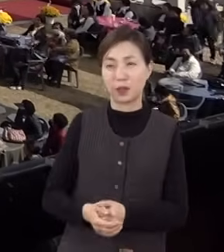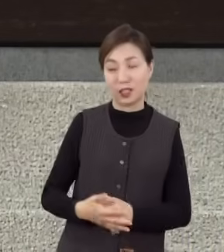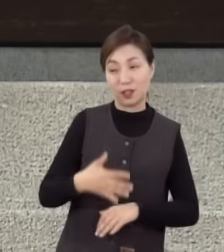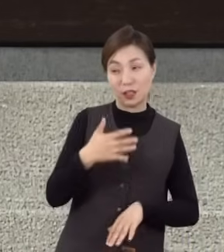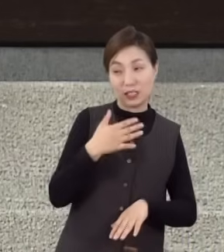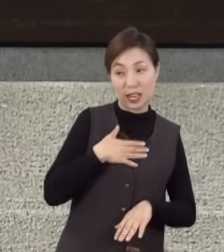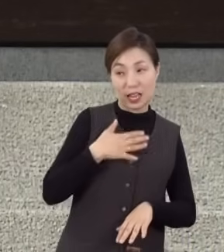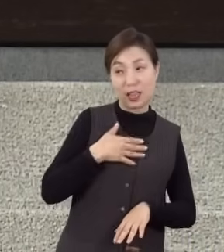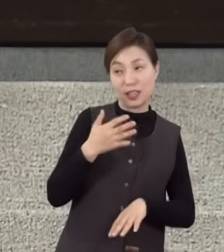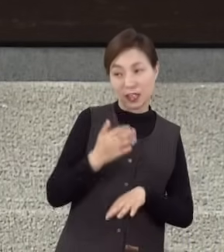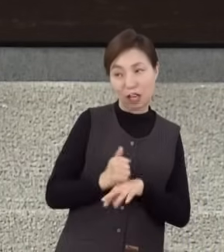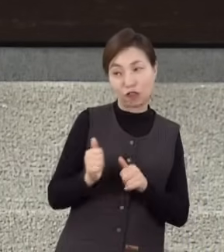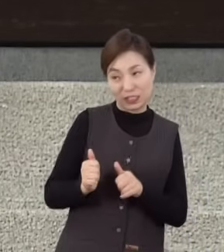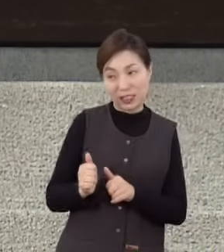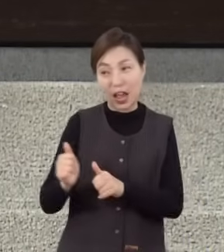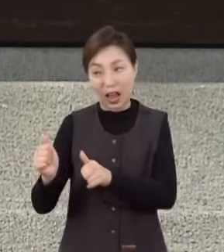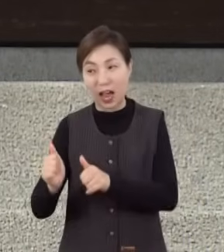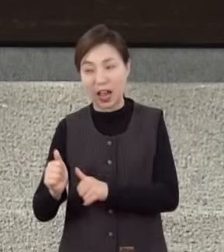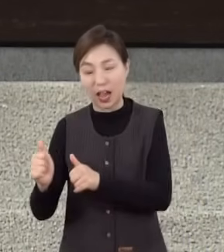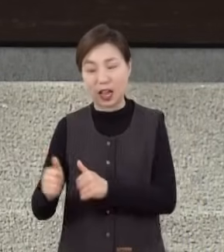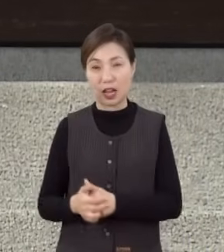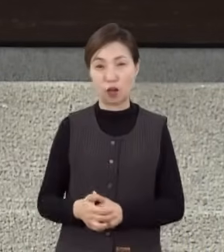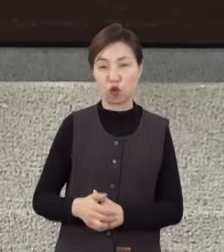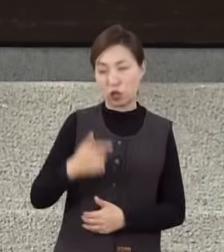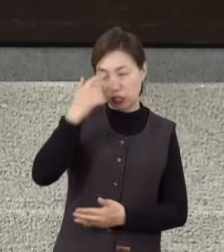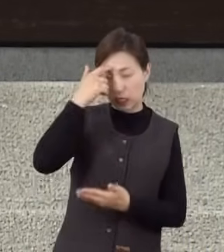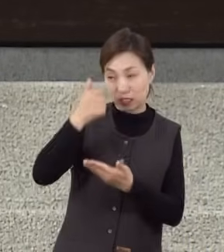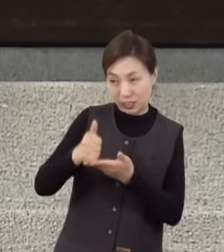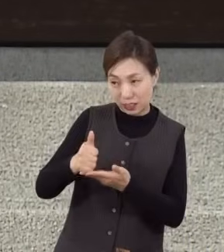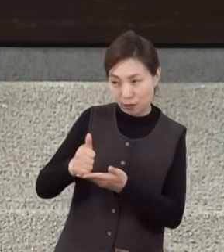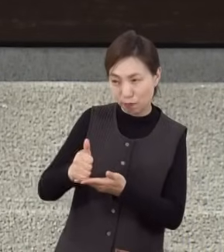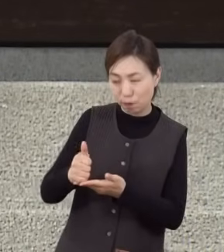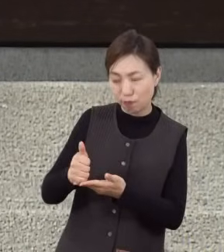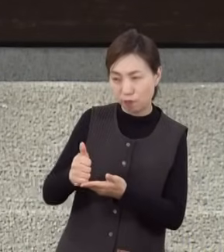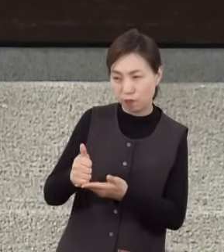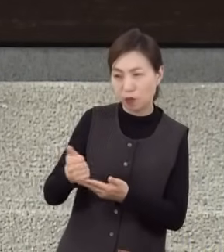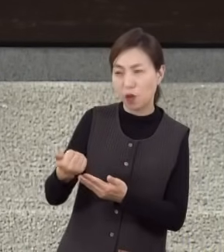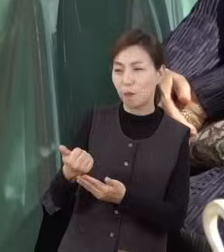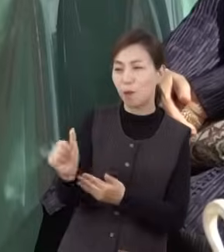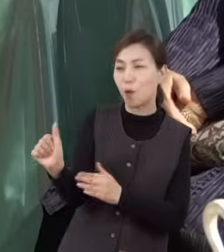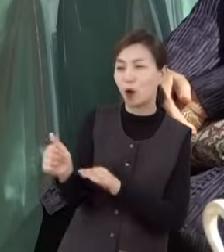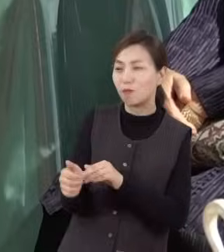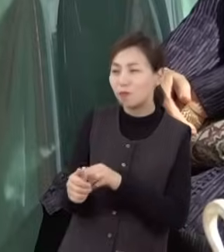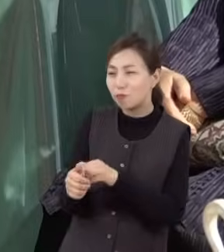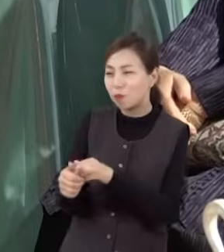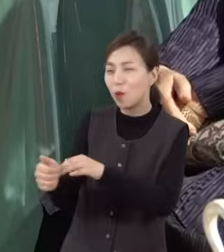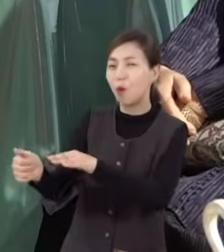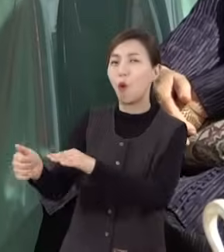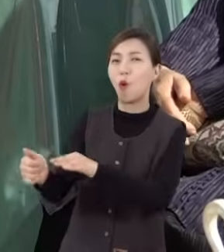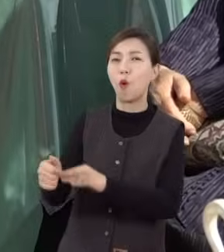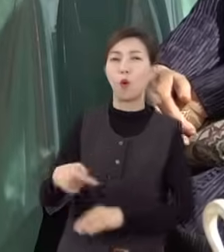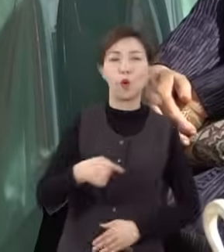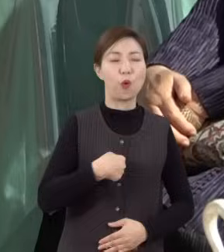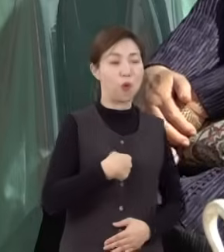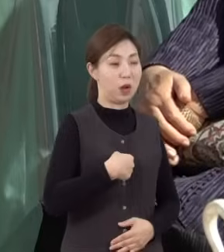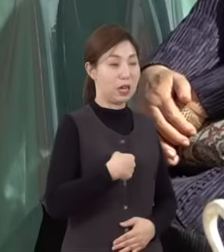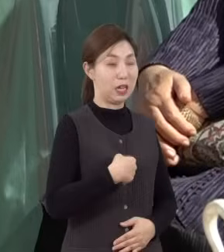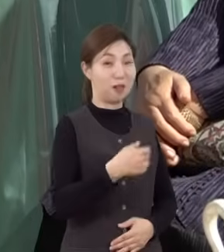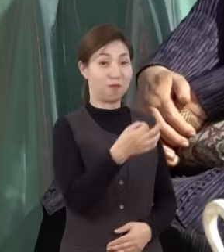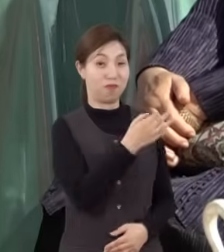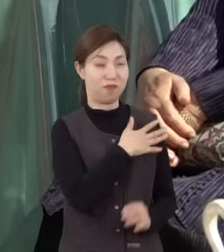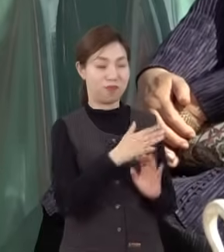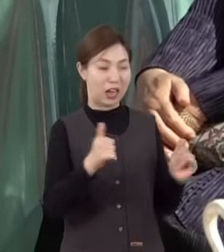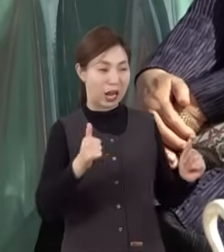돌아가십시오. 제가 머리 깎으러 따라가겠습니다 하고 안 왔으면 돌려보낸 뒤에 또 어떻게 해요? 하루 종일 그냥